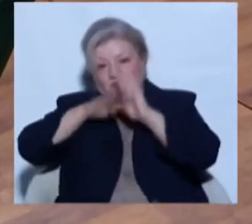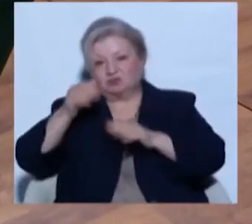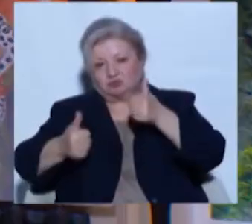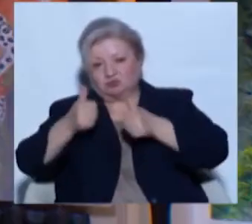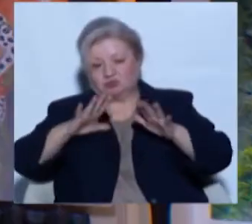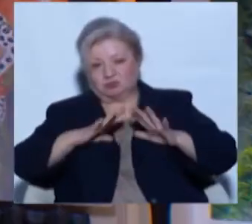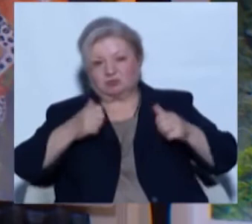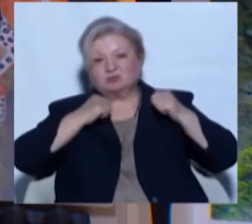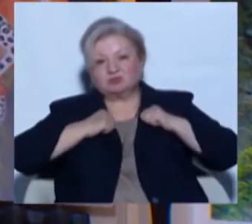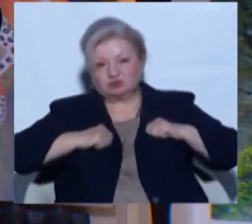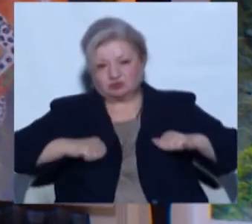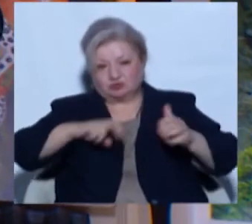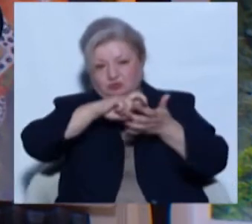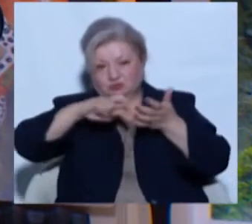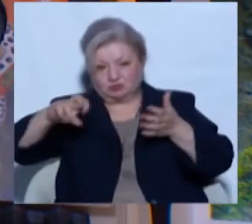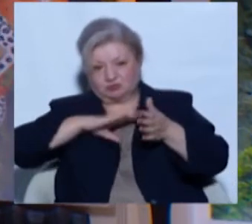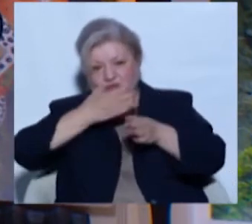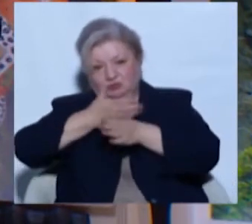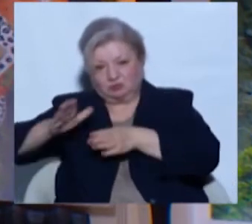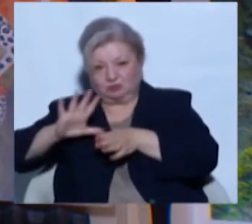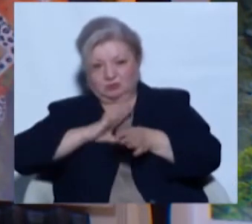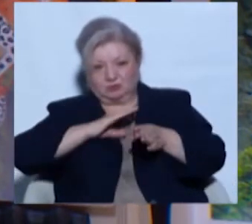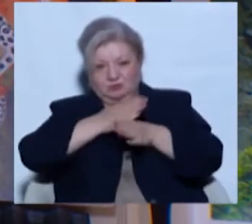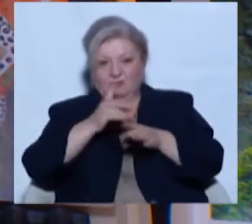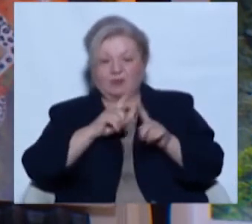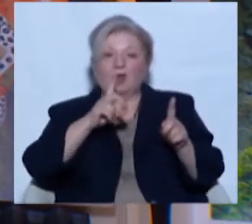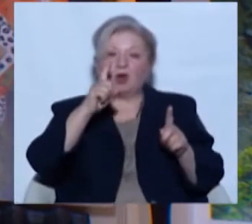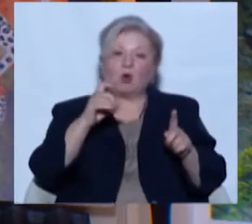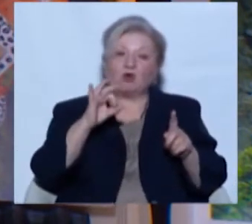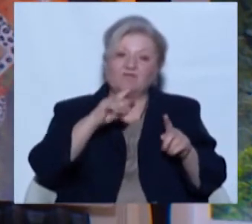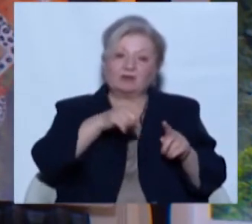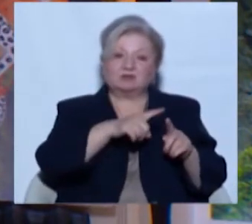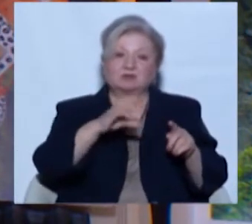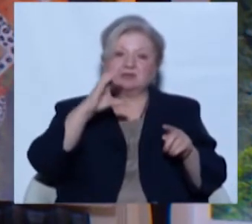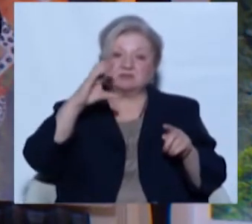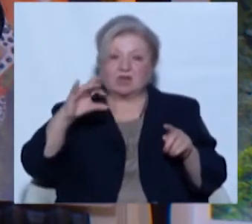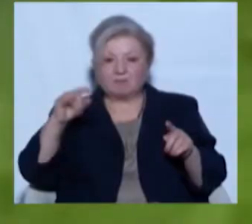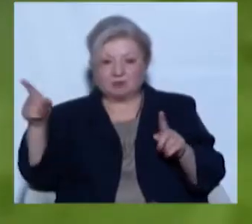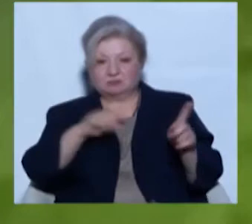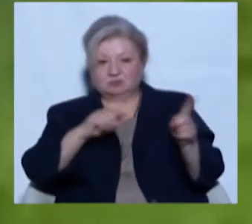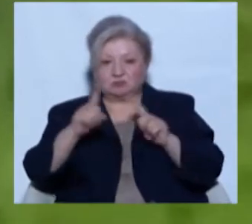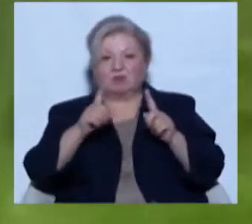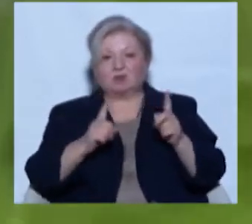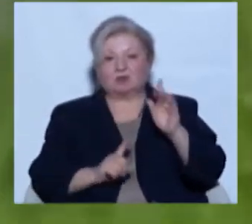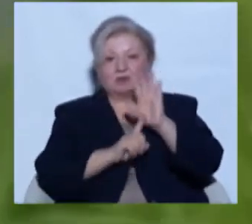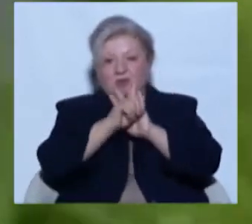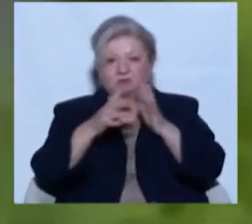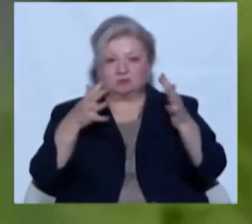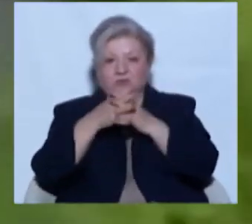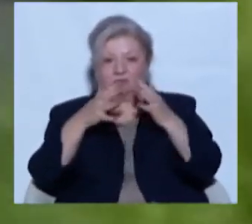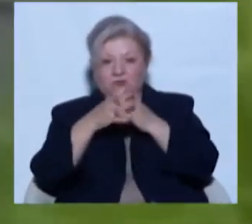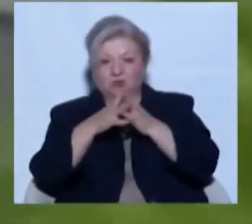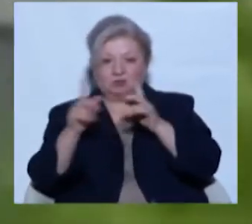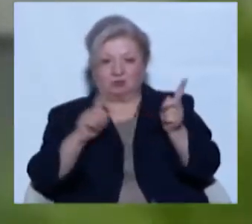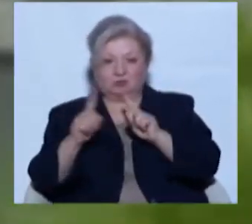გავიდა იუგოსლავიის შემადგენლობიდან, რაც შეეხებოდა ხორვატიას, ხორვატიასა და სერბეთს შორის დაიწყო საომარი